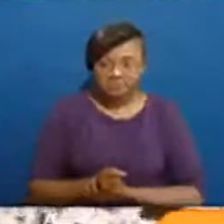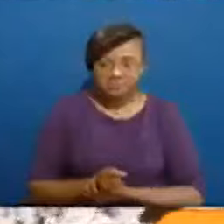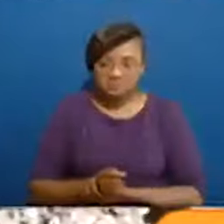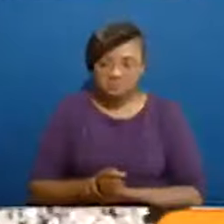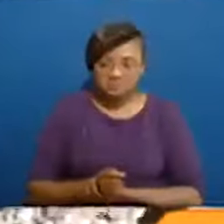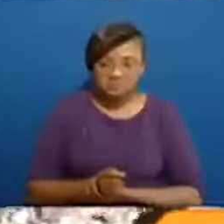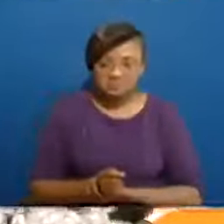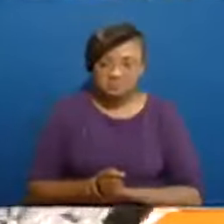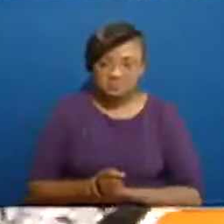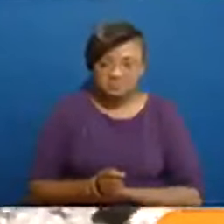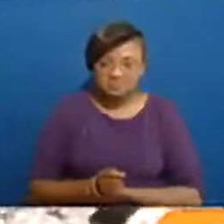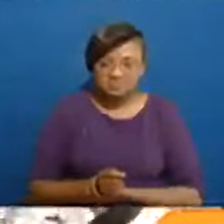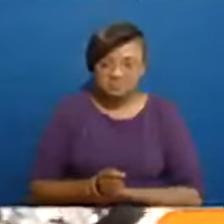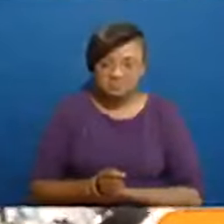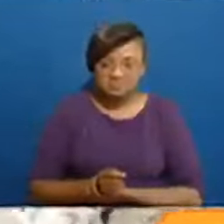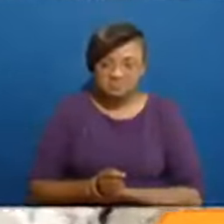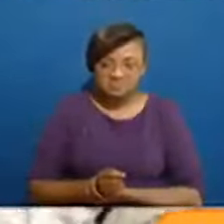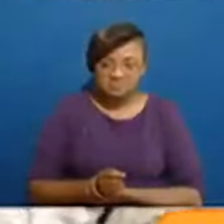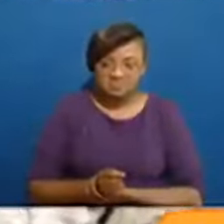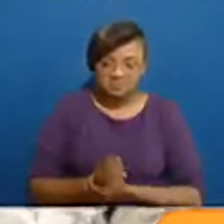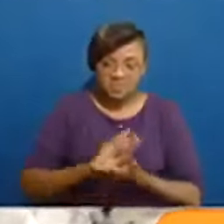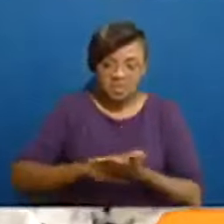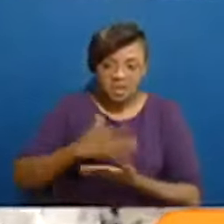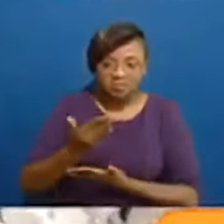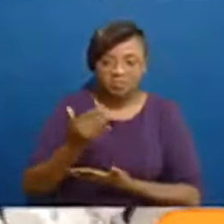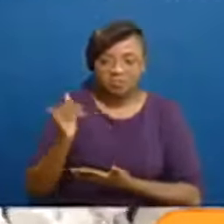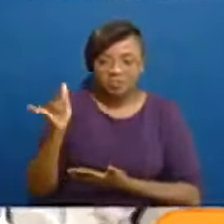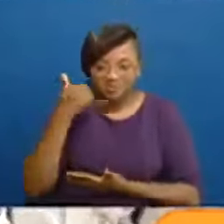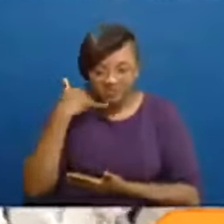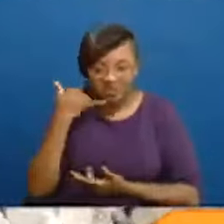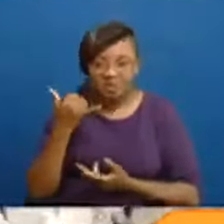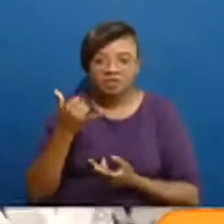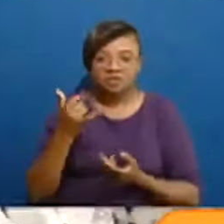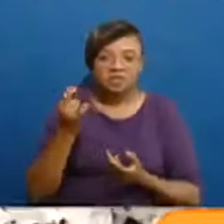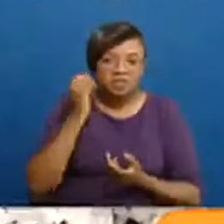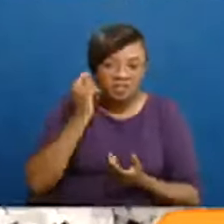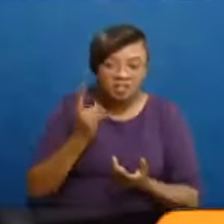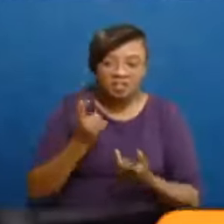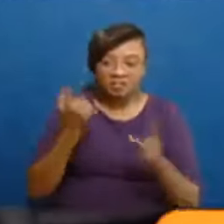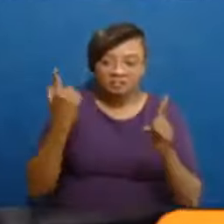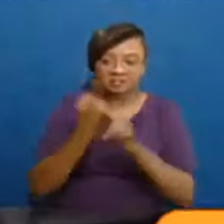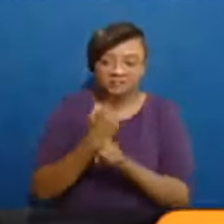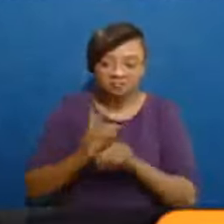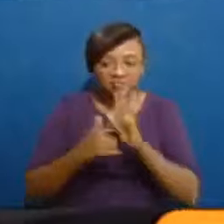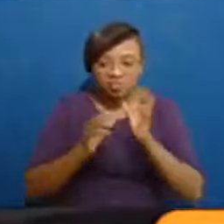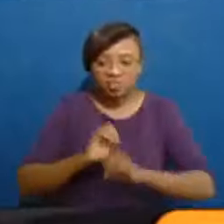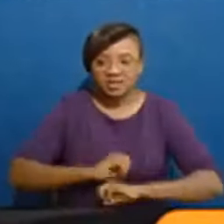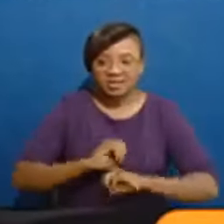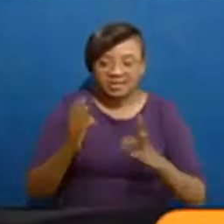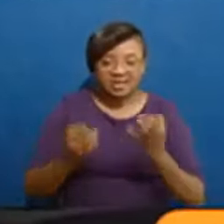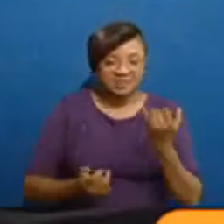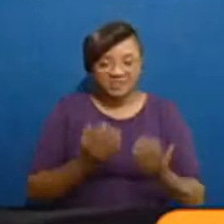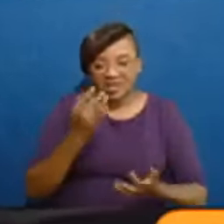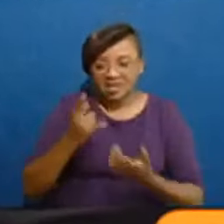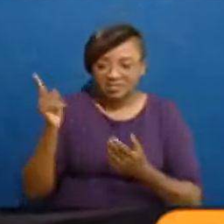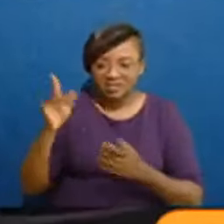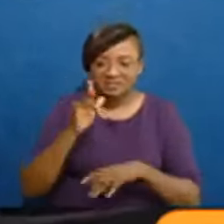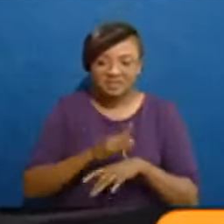mabaki ya simu, vipakatalishi, vipuri vikiwa ishara tosha ya moto mkubwa uliokatiza maisha